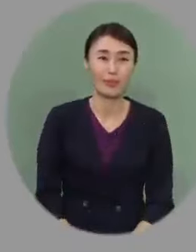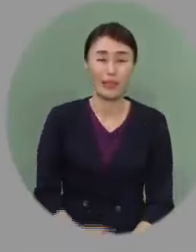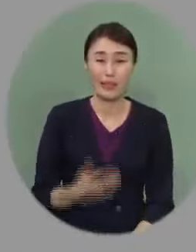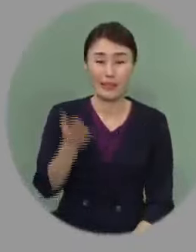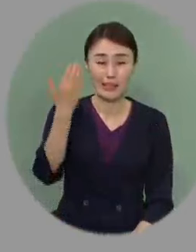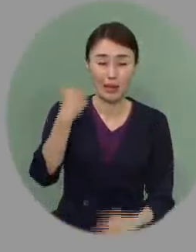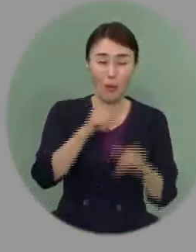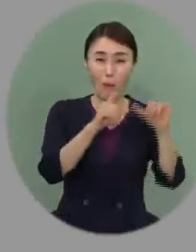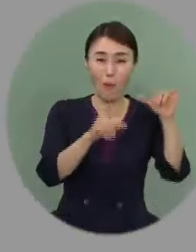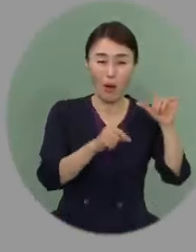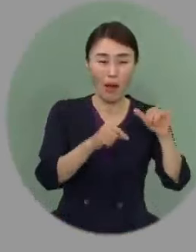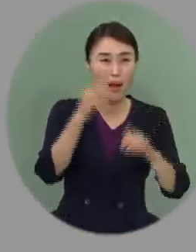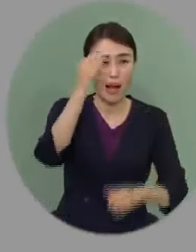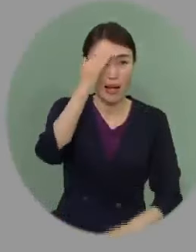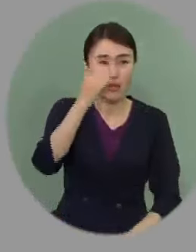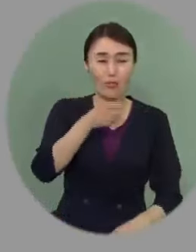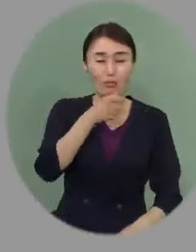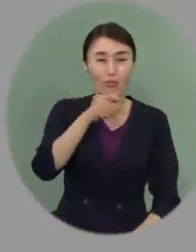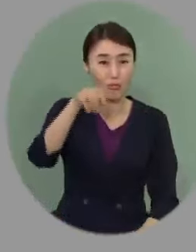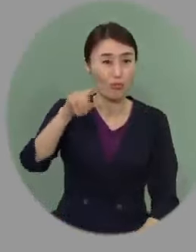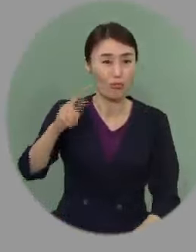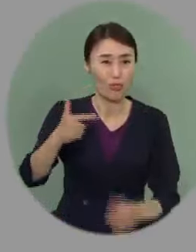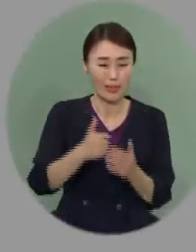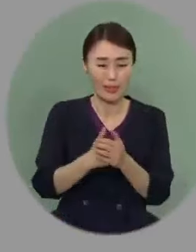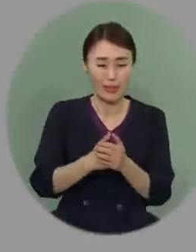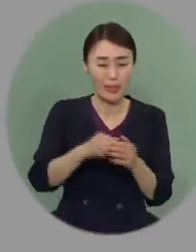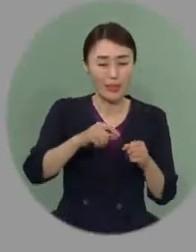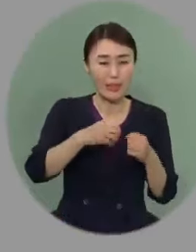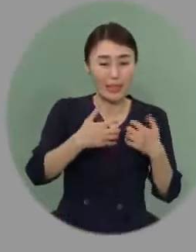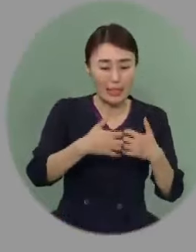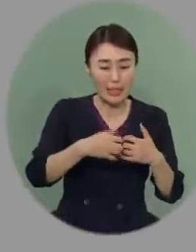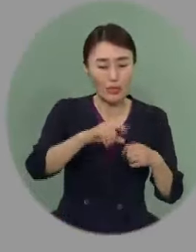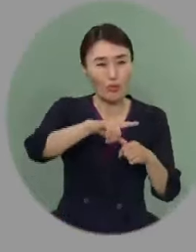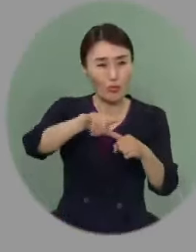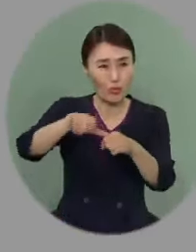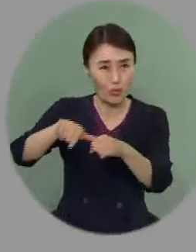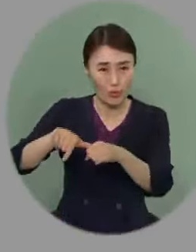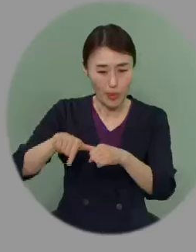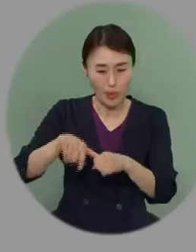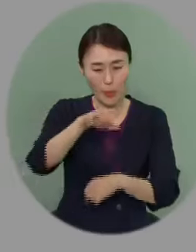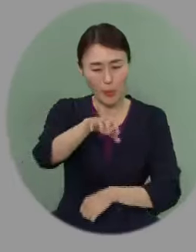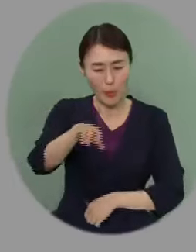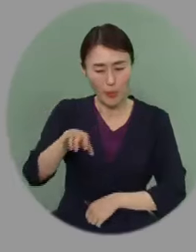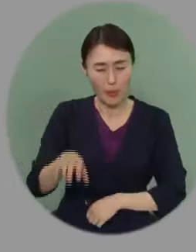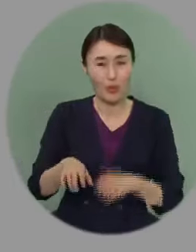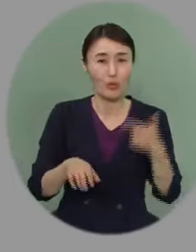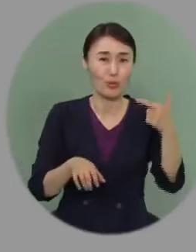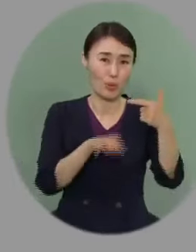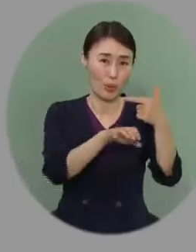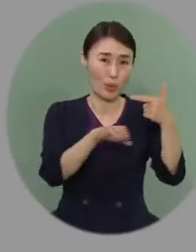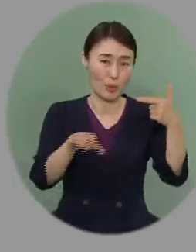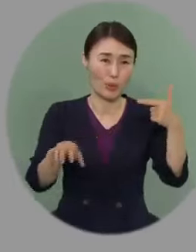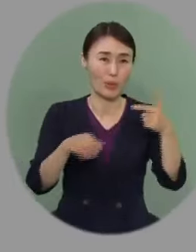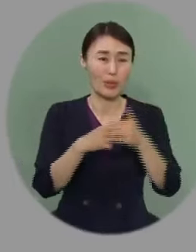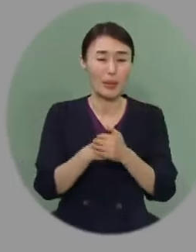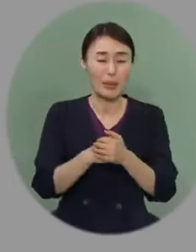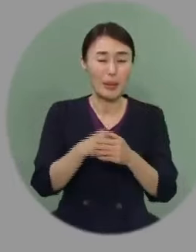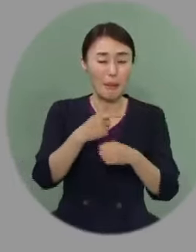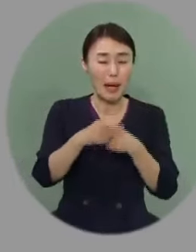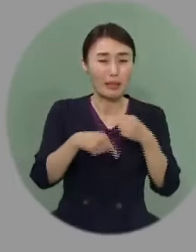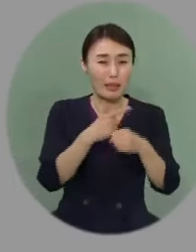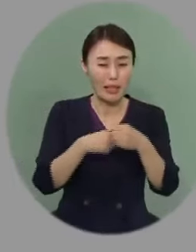앞서 지난 5월 한수원은 원전 30km 안, 즉 방사선 비상 계획 구역에 있는 6개 지역을 상대로 방사선 환경